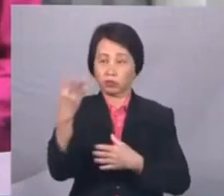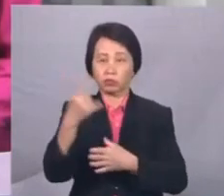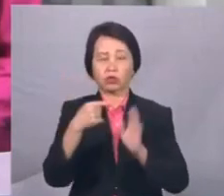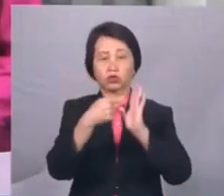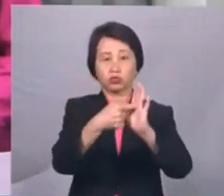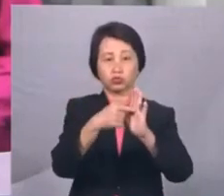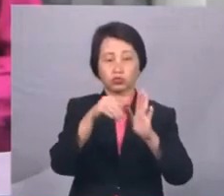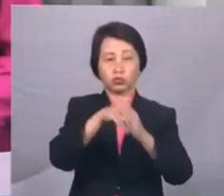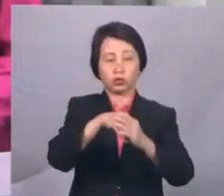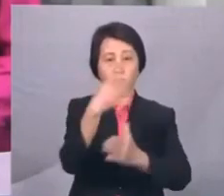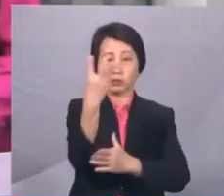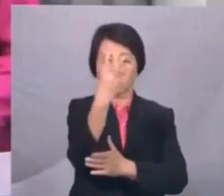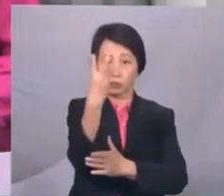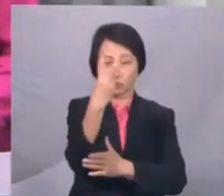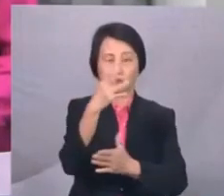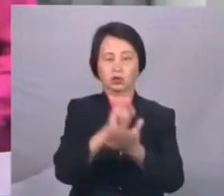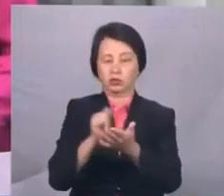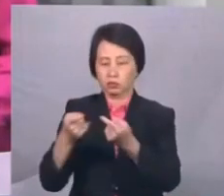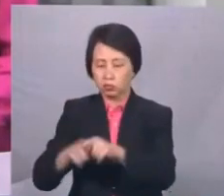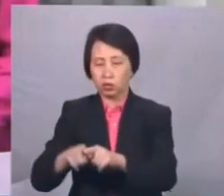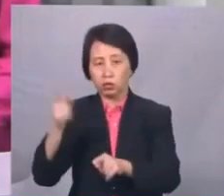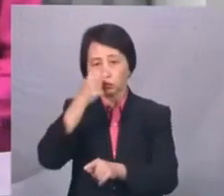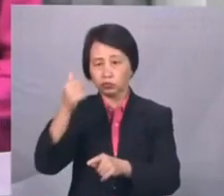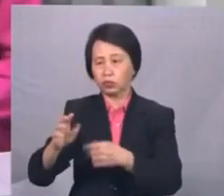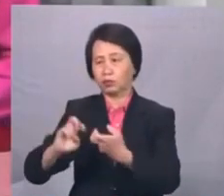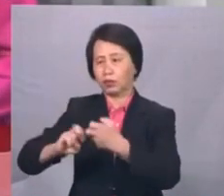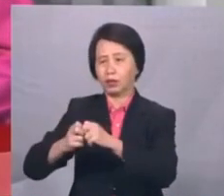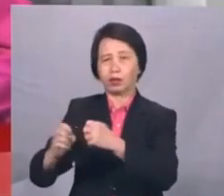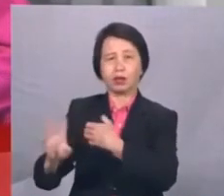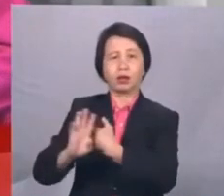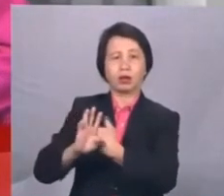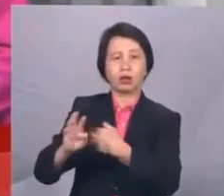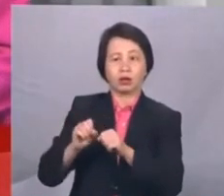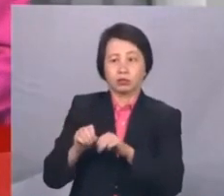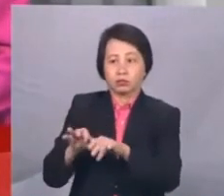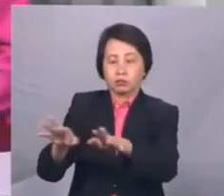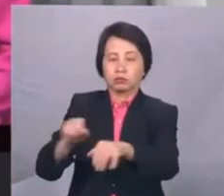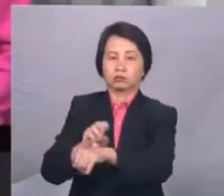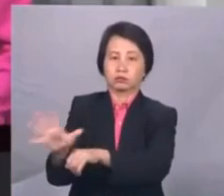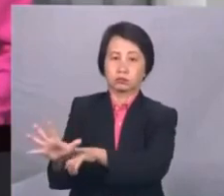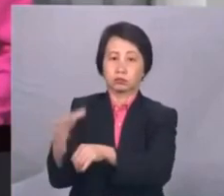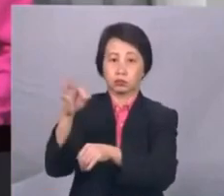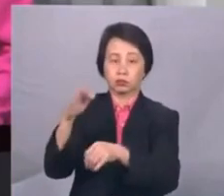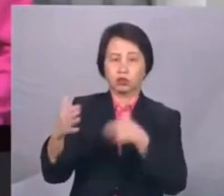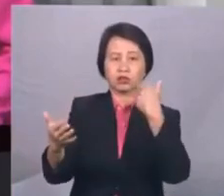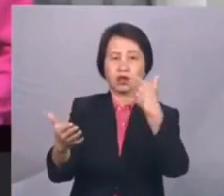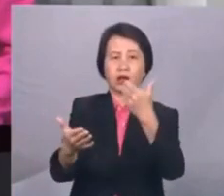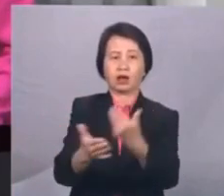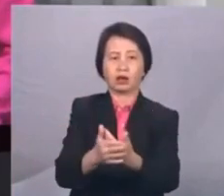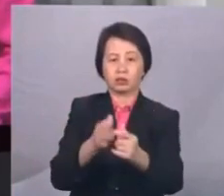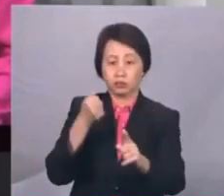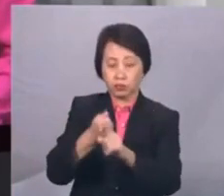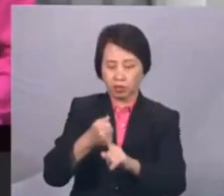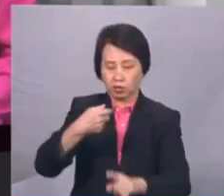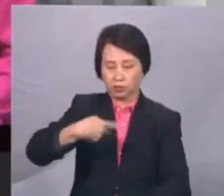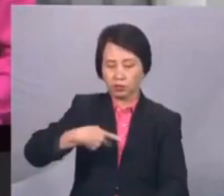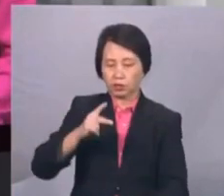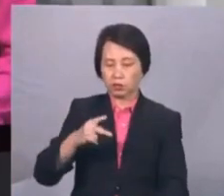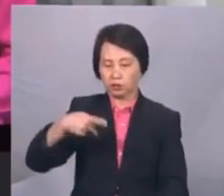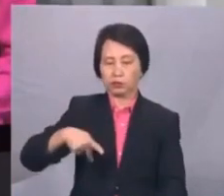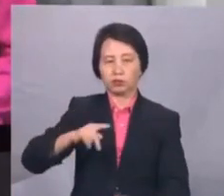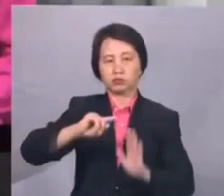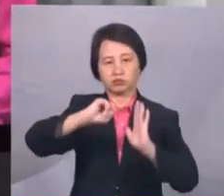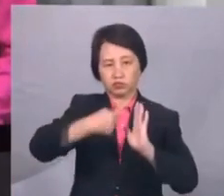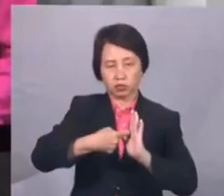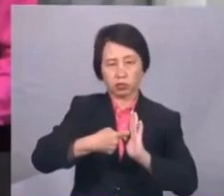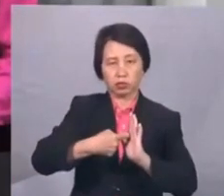ditayangkan di pawagam setelah itu berlaku sesuai ancaman wabah valentinik komik 19 sehingga langkah perintah kawanan pergerakan